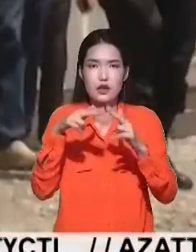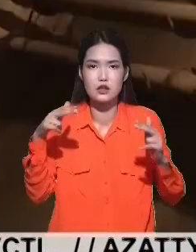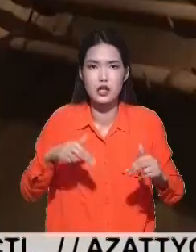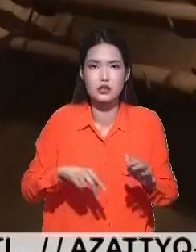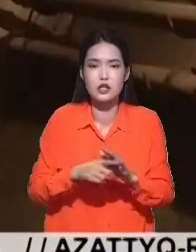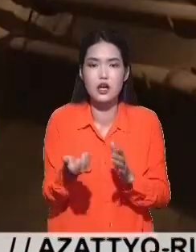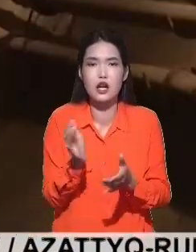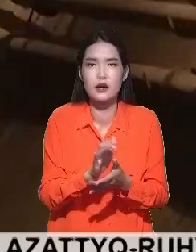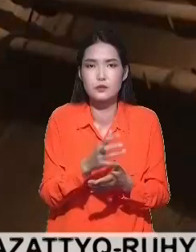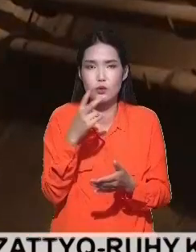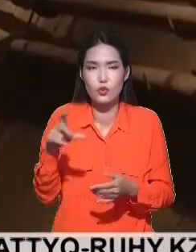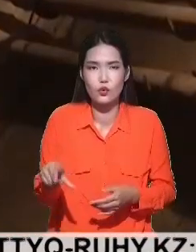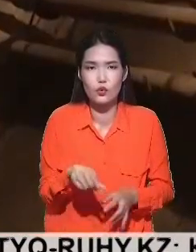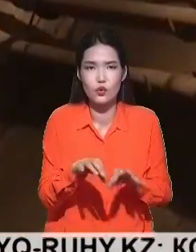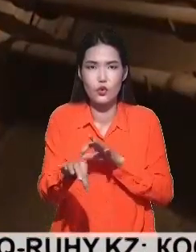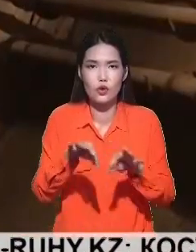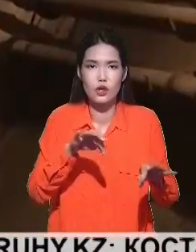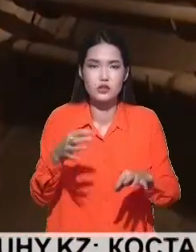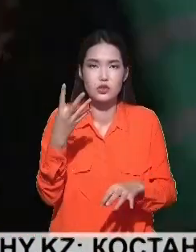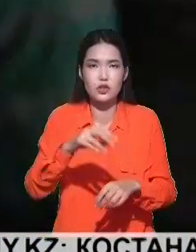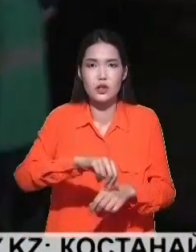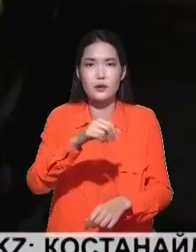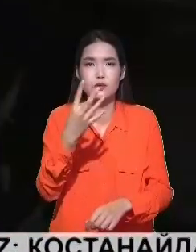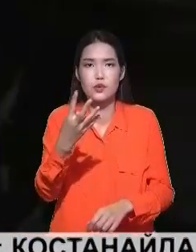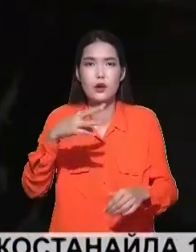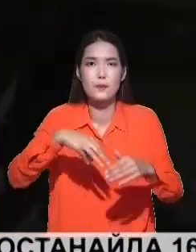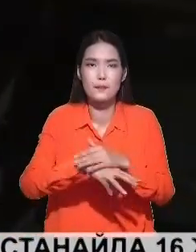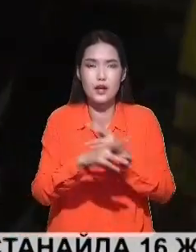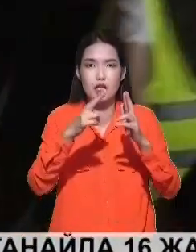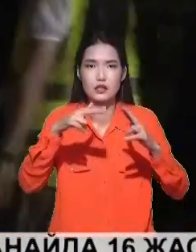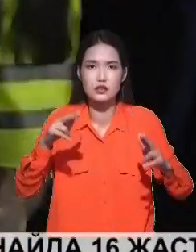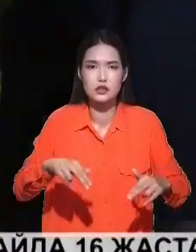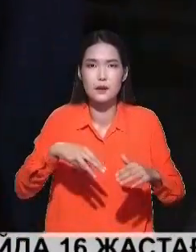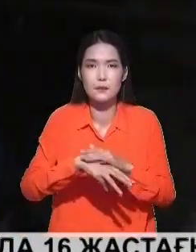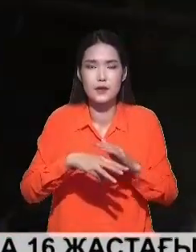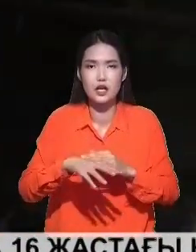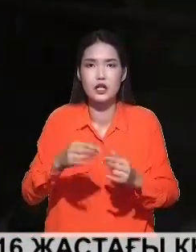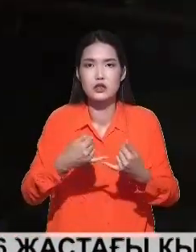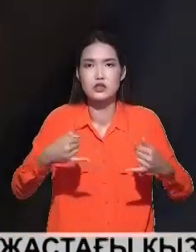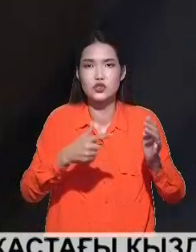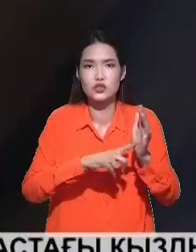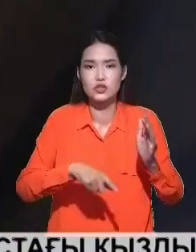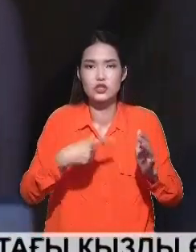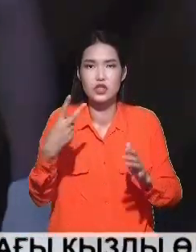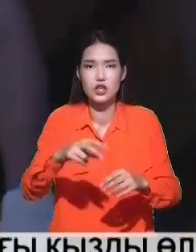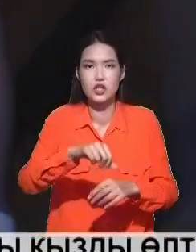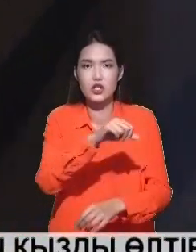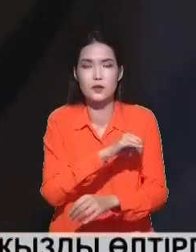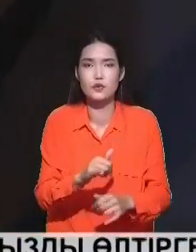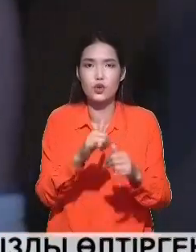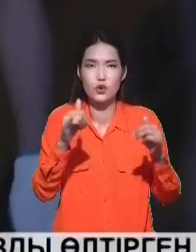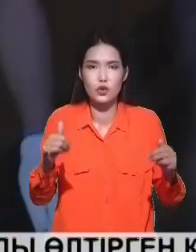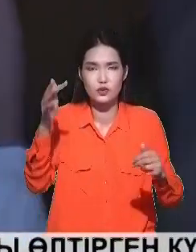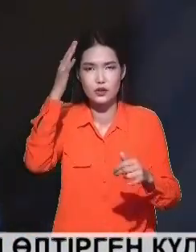барысымен танысты. Жол картасы шеңберінде 4 метро станциясын салу арқылы метро желісін 7,2 шақырымға ұлғайту